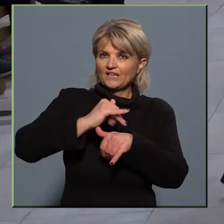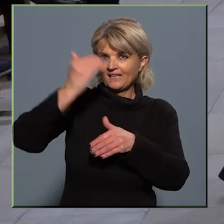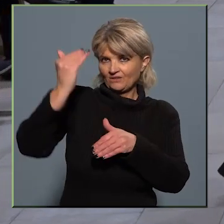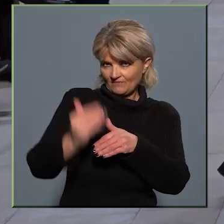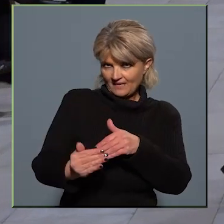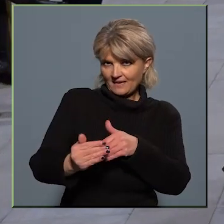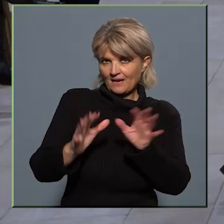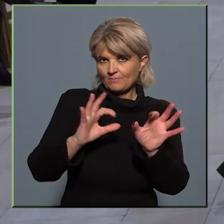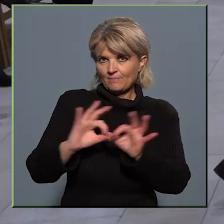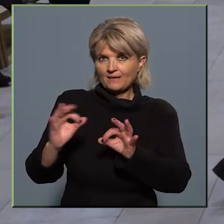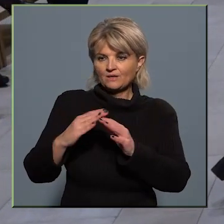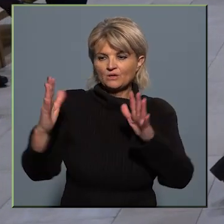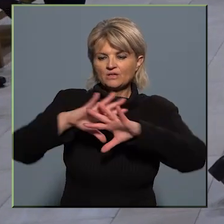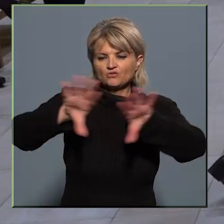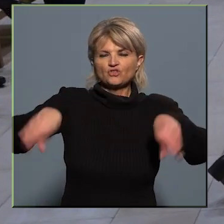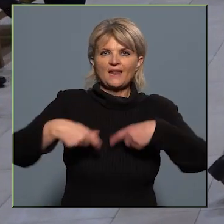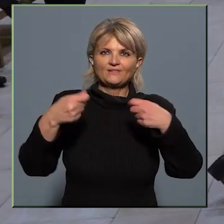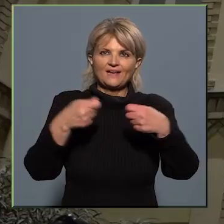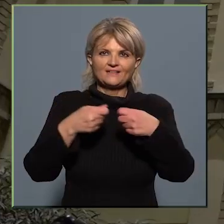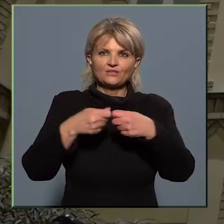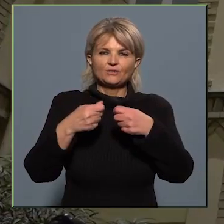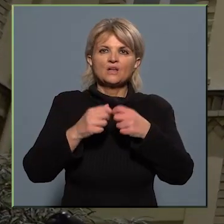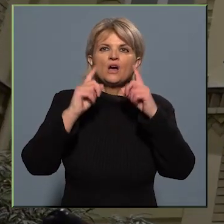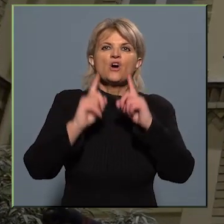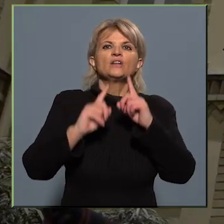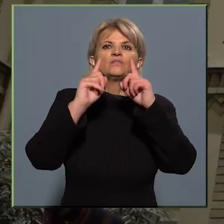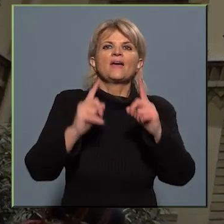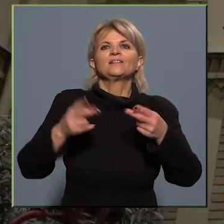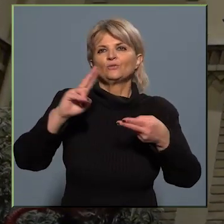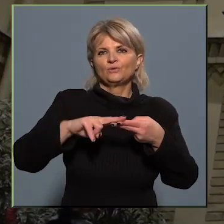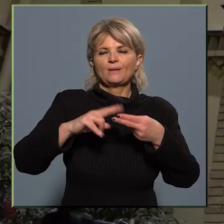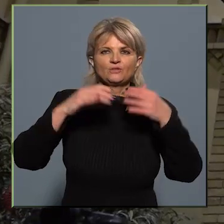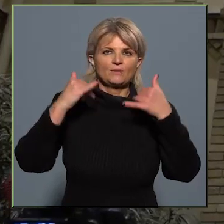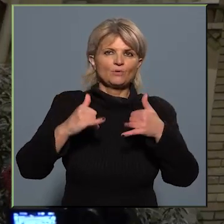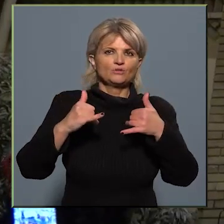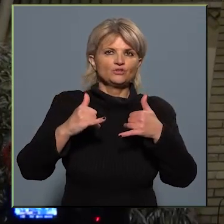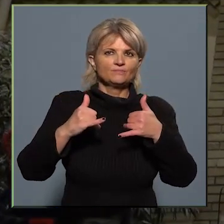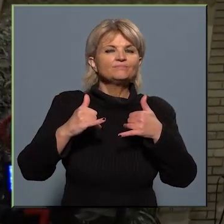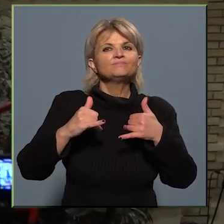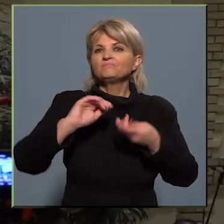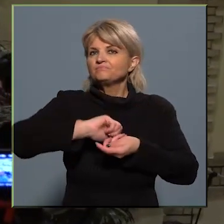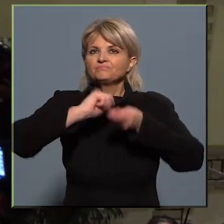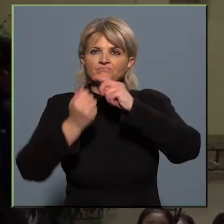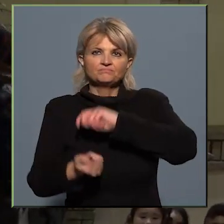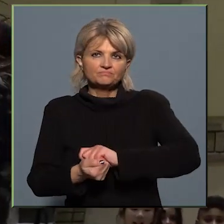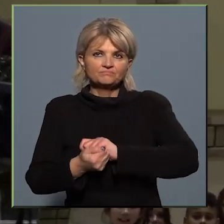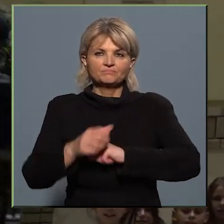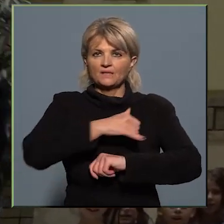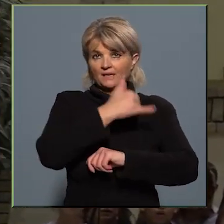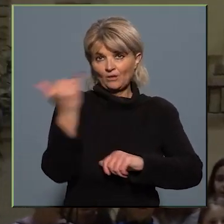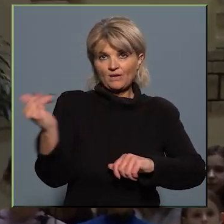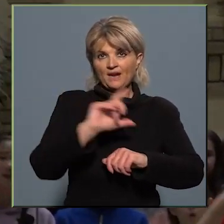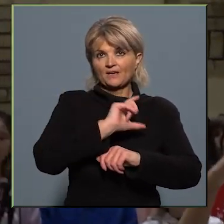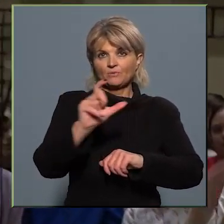megrendezésre került a Nagycsaládosok Egyesülete által az adventi ünnepség. Most az eddigiekkel ellentétben az időjárási viszonyok miatt